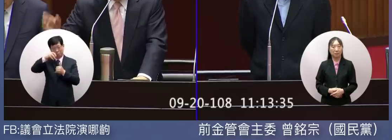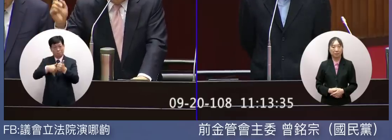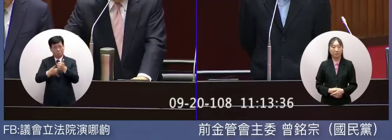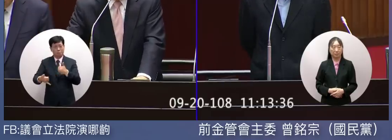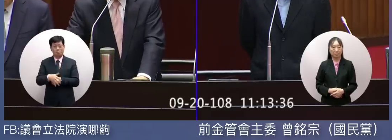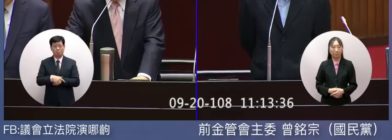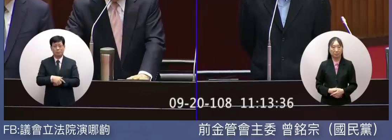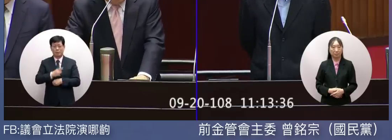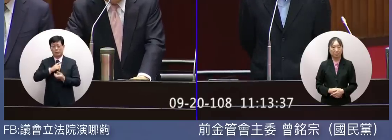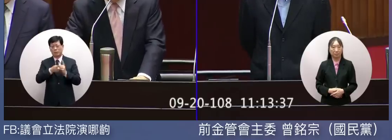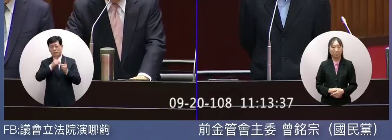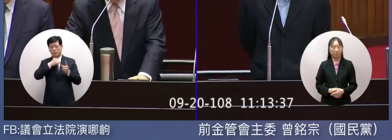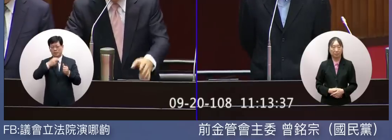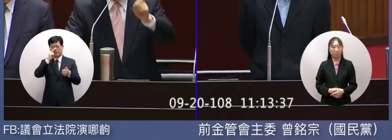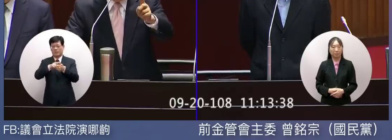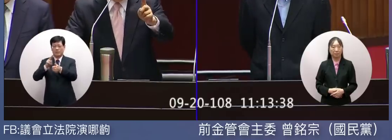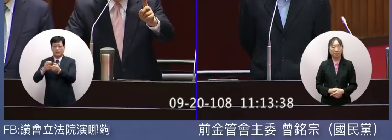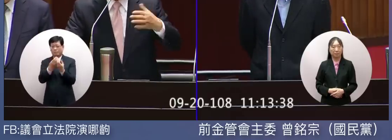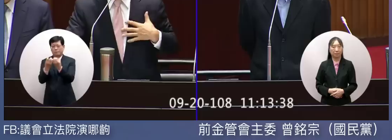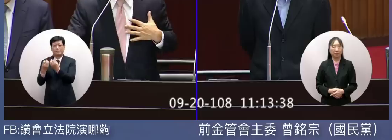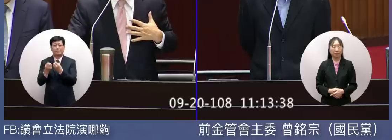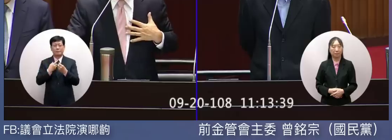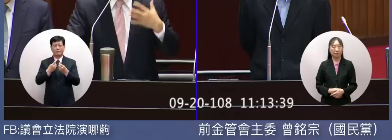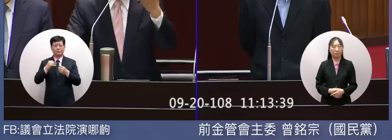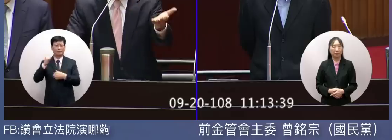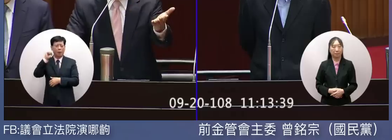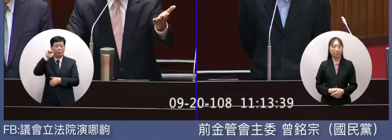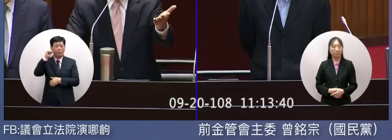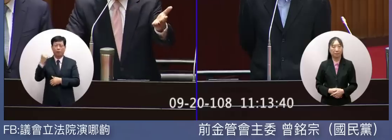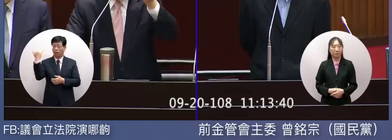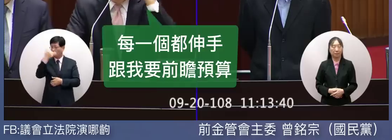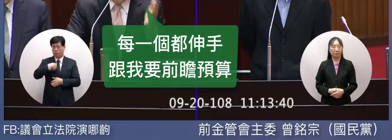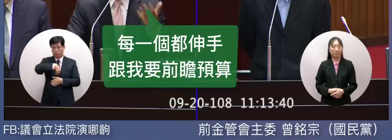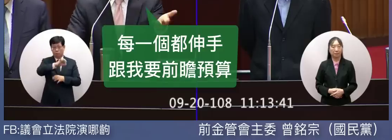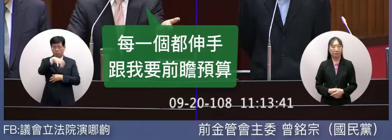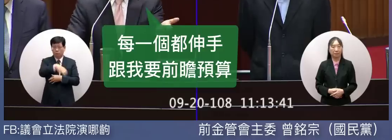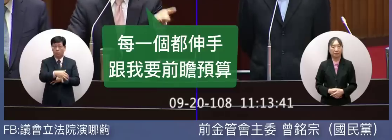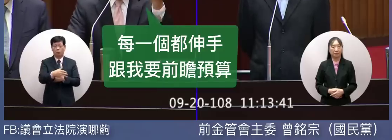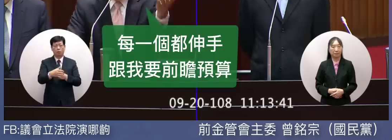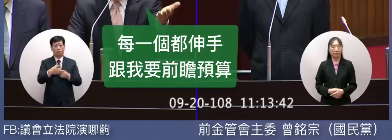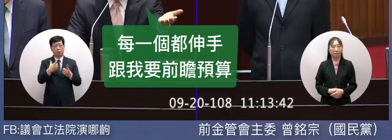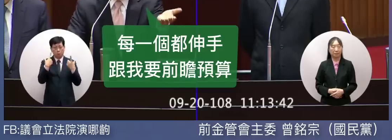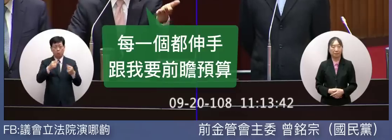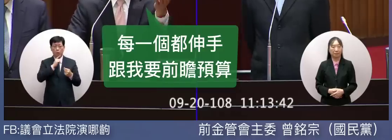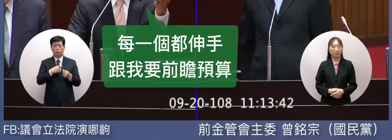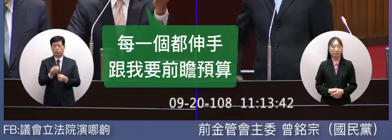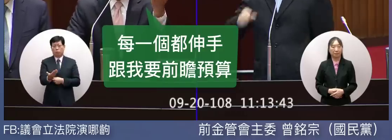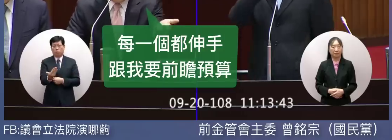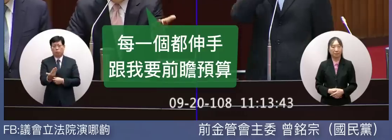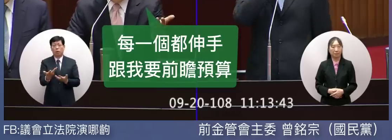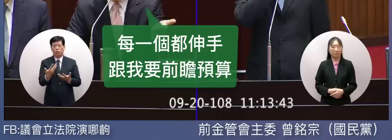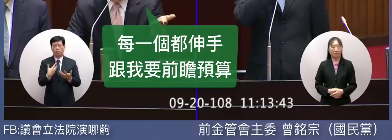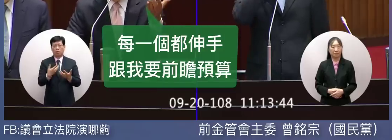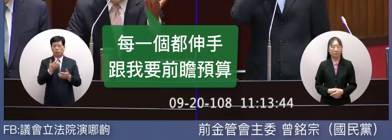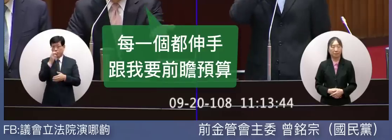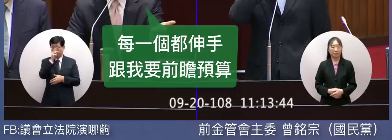员丢水球撒面粉，结果现在我去到地方，每一个都伸手跟我要这